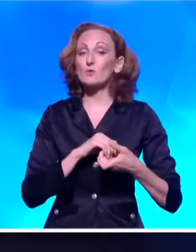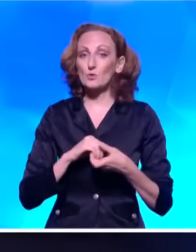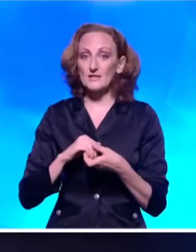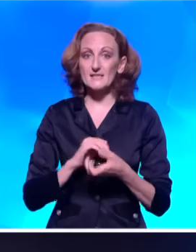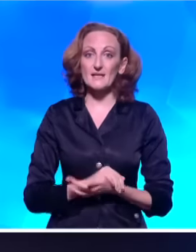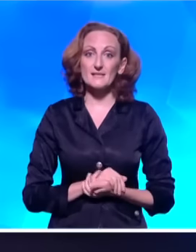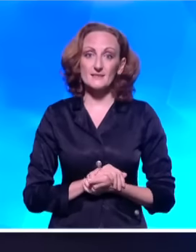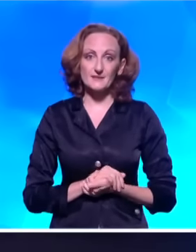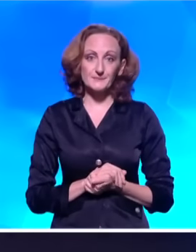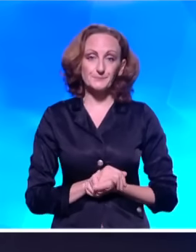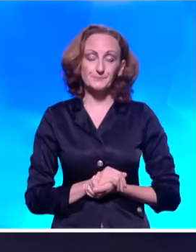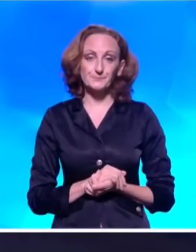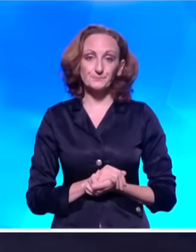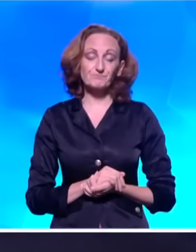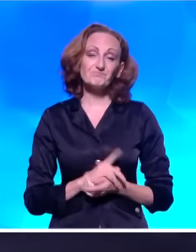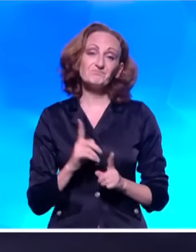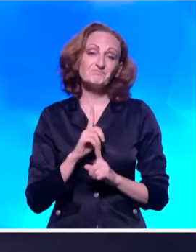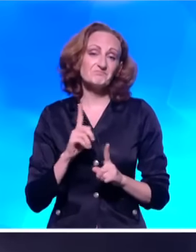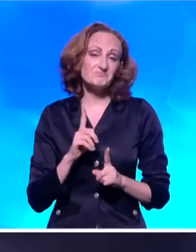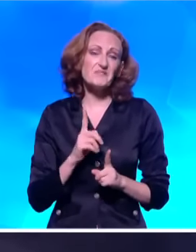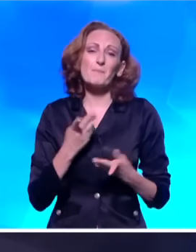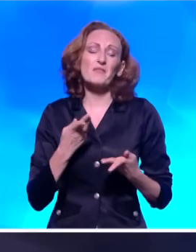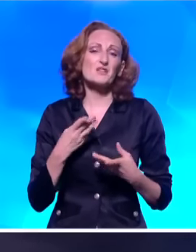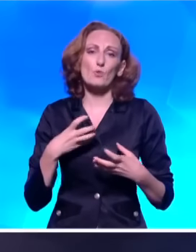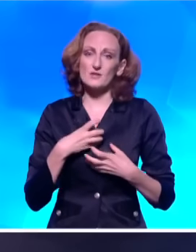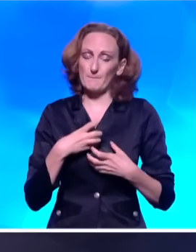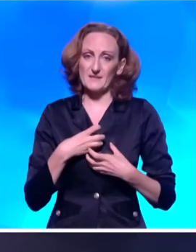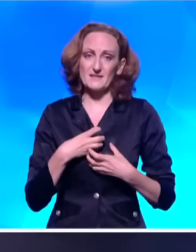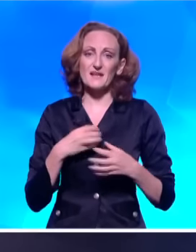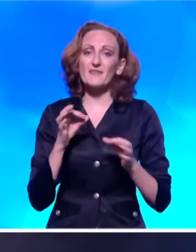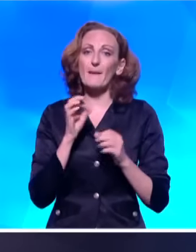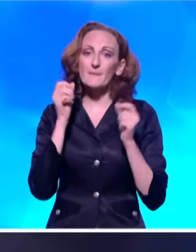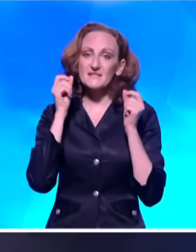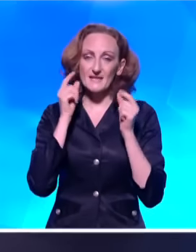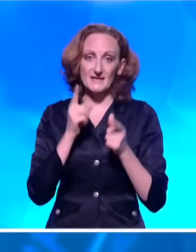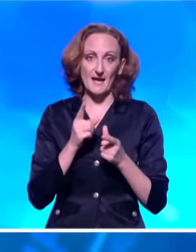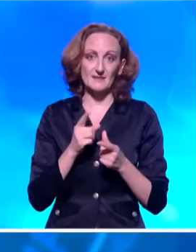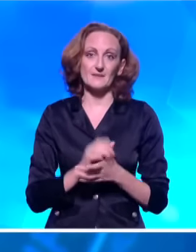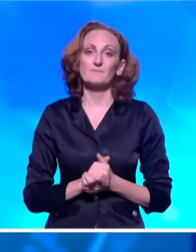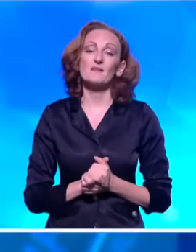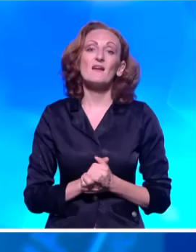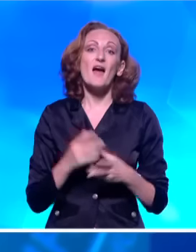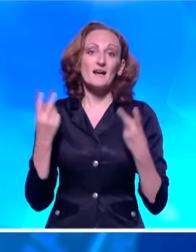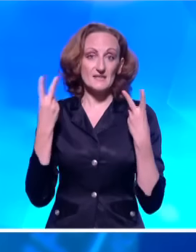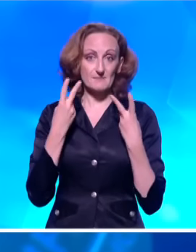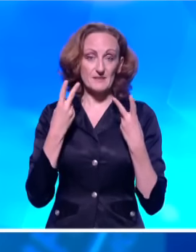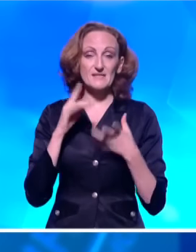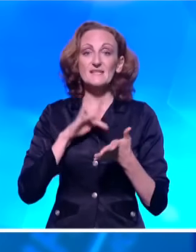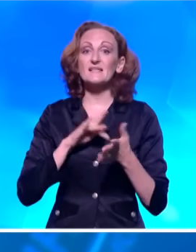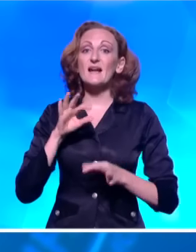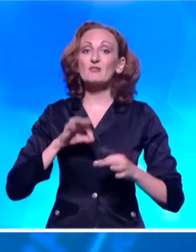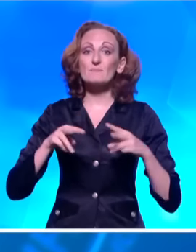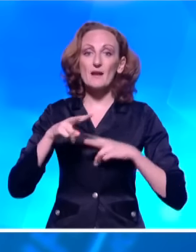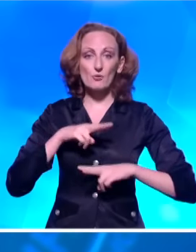организацията? Не бих казала, че има кой знае какви изненади и притеснения. Разбира се, Централната